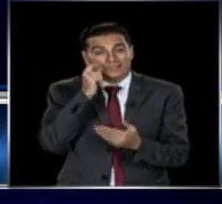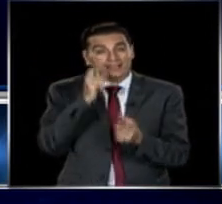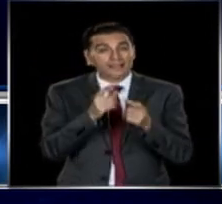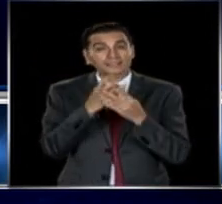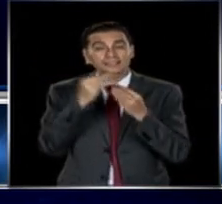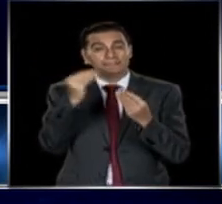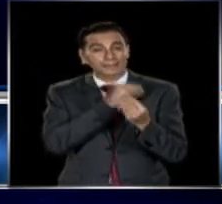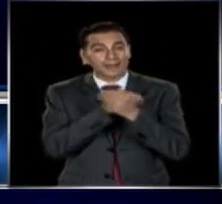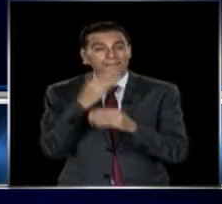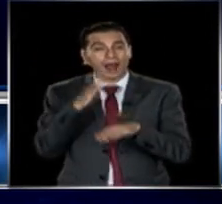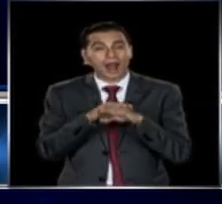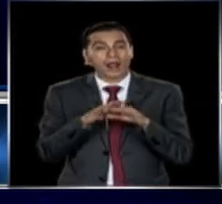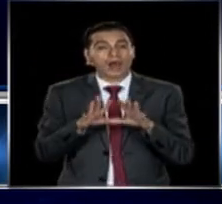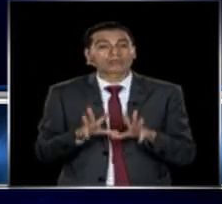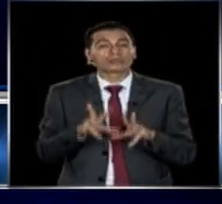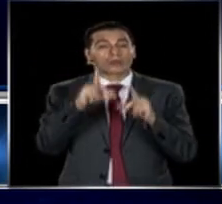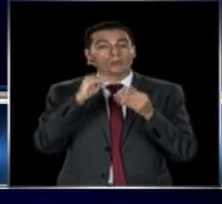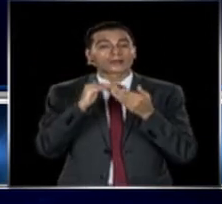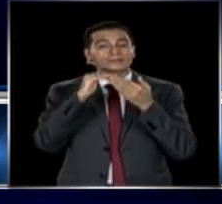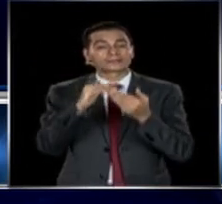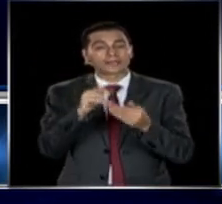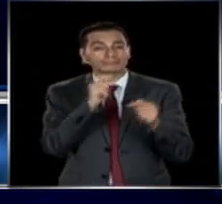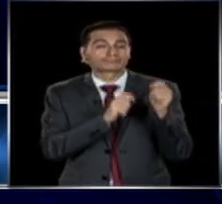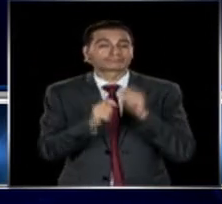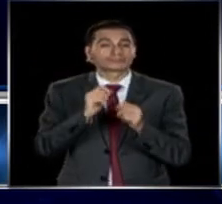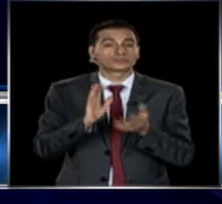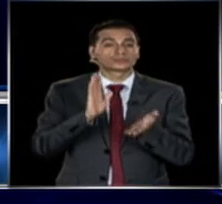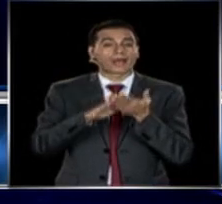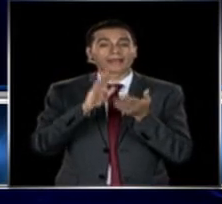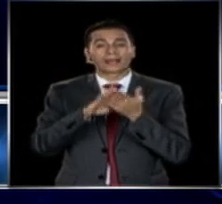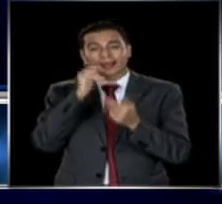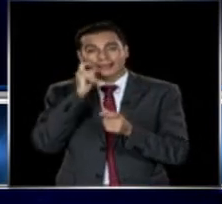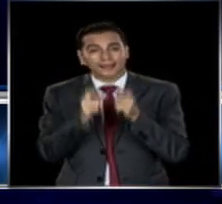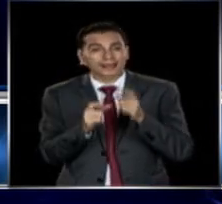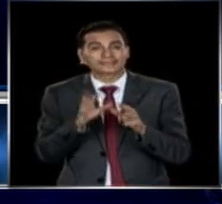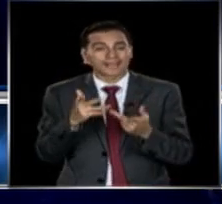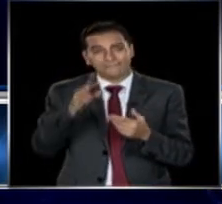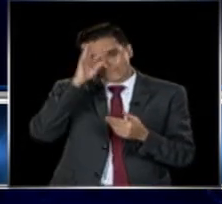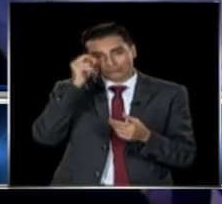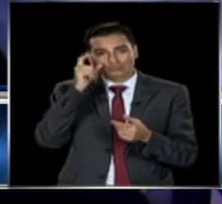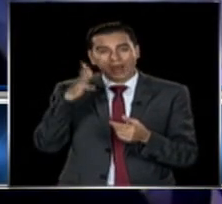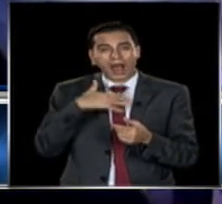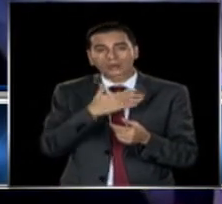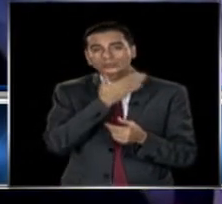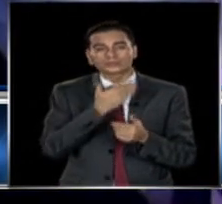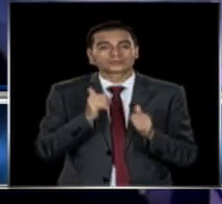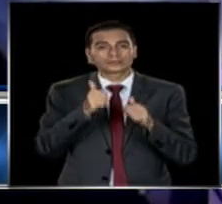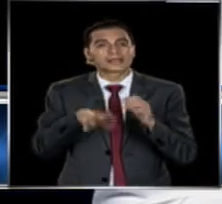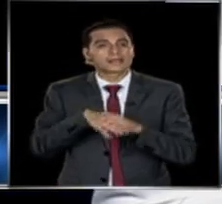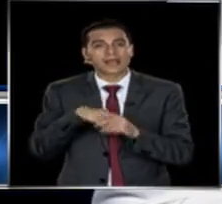التطوع، نقدر نساعد ازاي؟ اللي عايز يتطوع دوره يبتدي منين ويقدر يقدم ايه؟